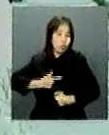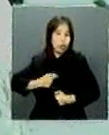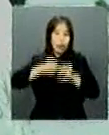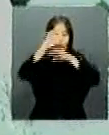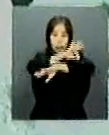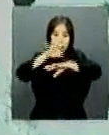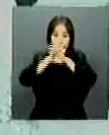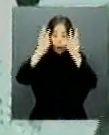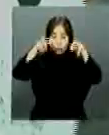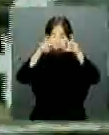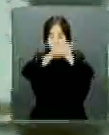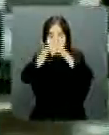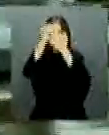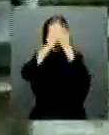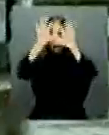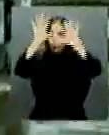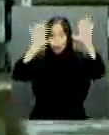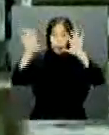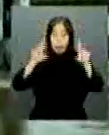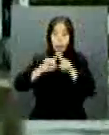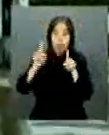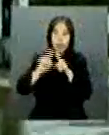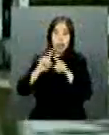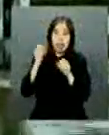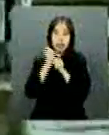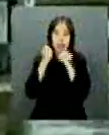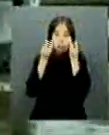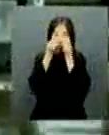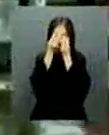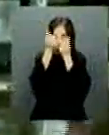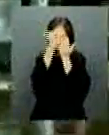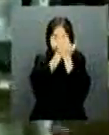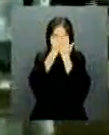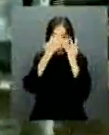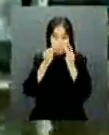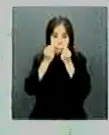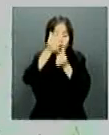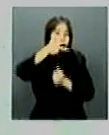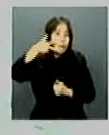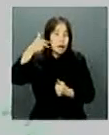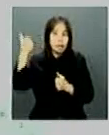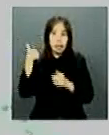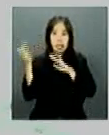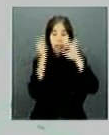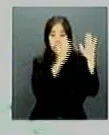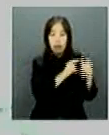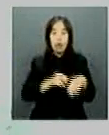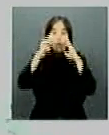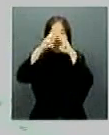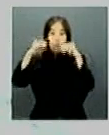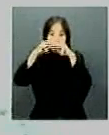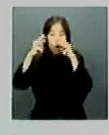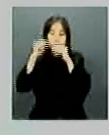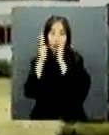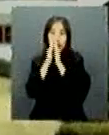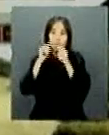รมและภาพจิตรกรรมที่สร้างขึ้นอย่างปราณีตและอ่อนช้อยค่ะส่วนที่วัดพระศรีรัตนมหาธาตุวรมหาวิหาร